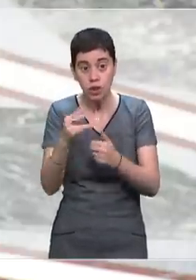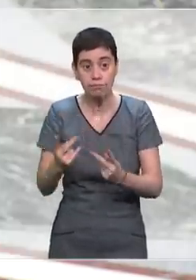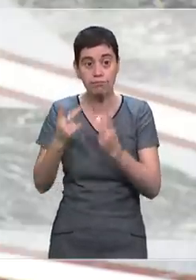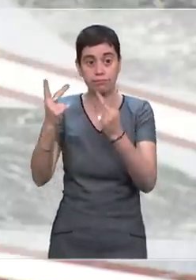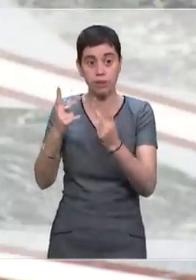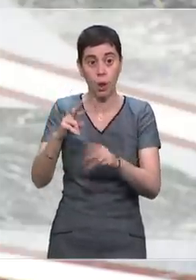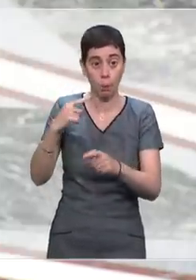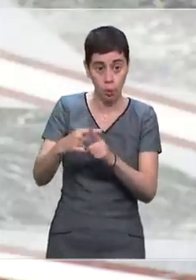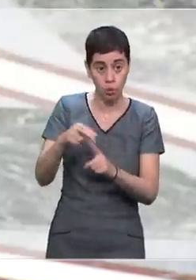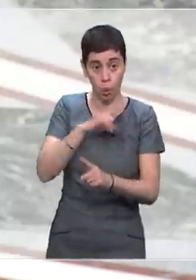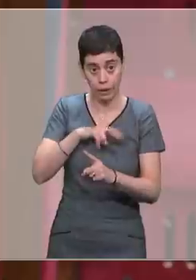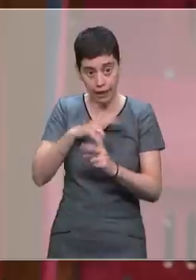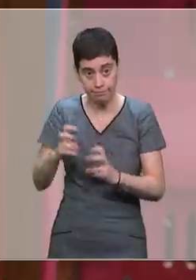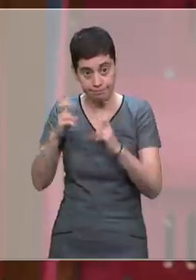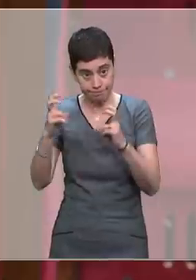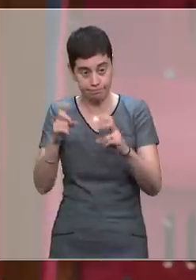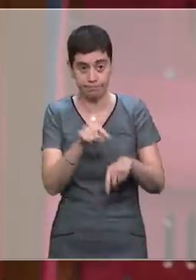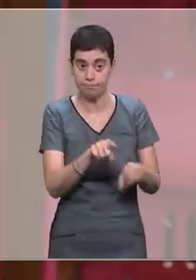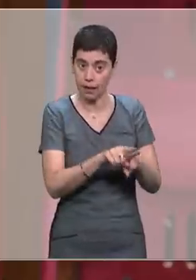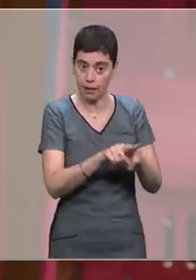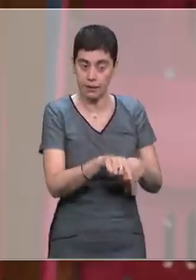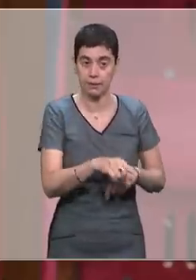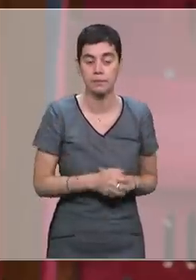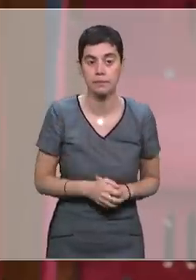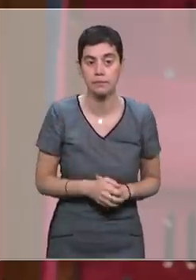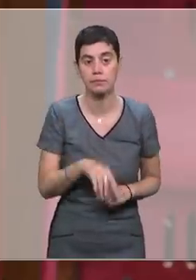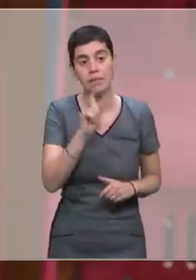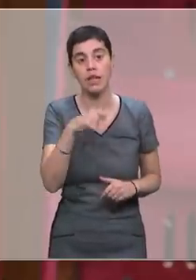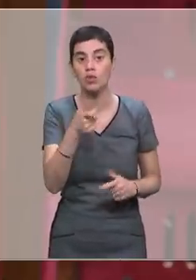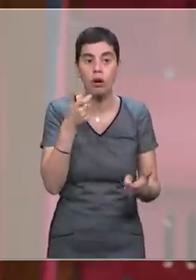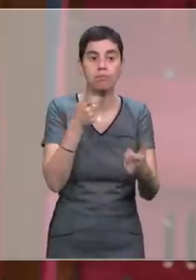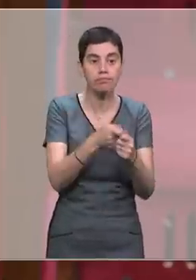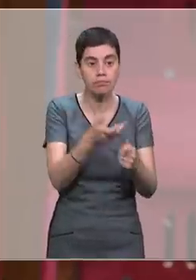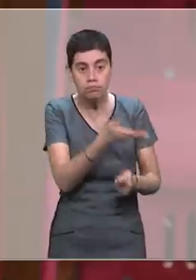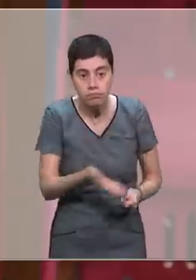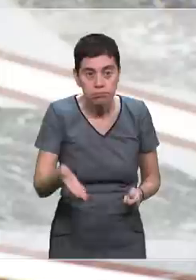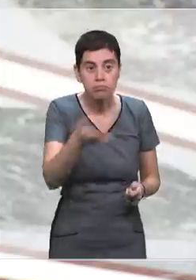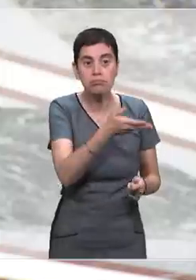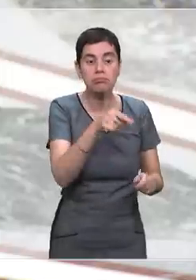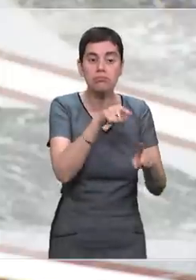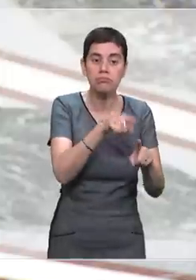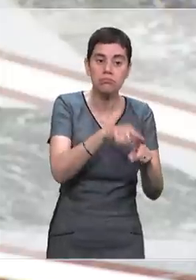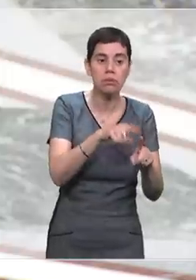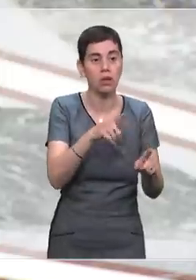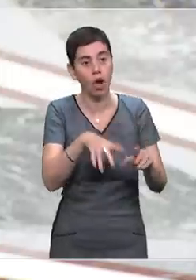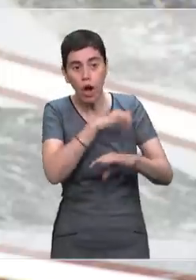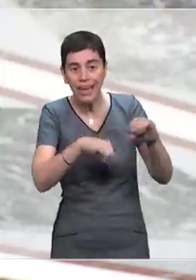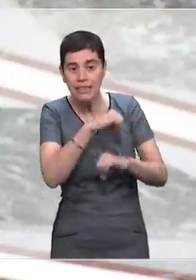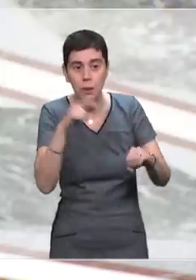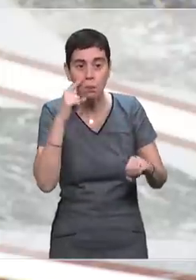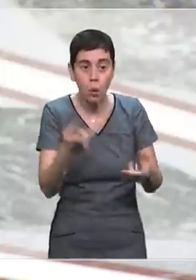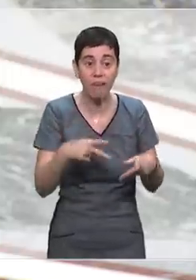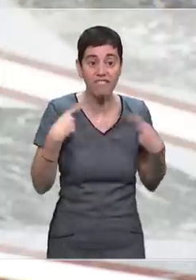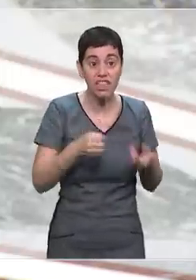retraites. Nous travaillons à des réponses structurelles. Alors, en effet, le Oudinot de la vie chère vise à parvenir à